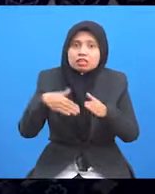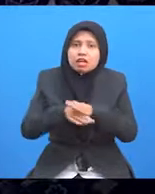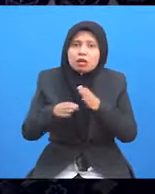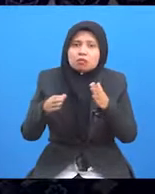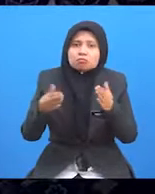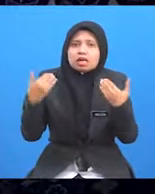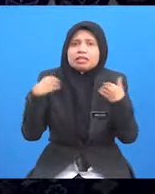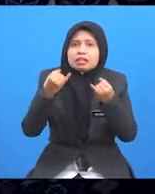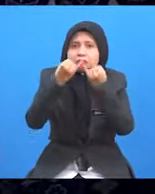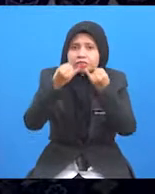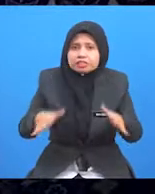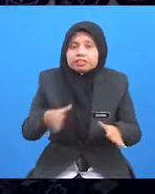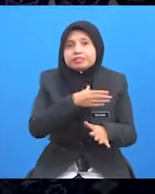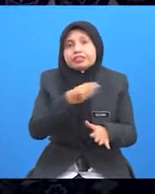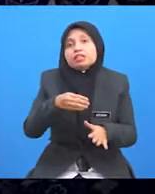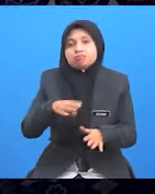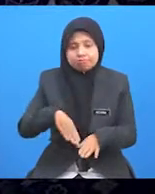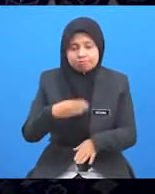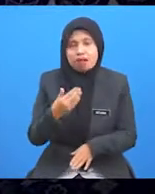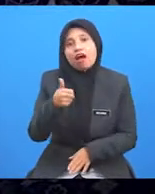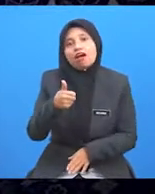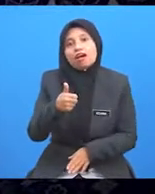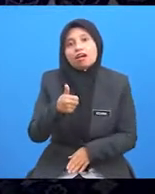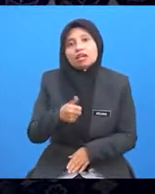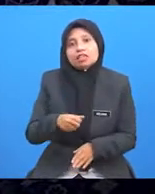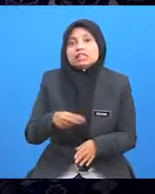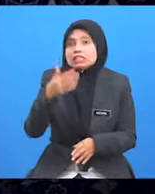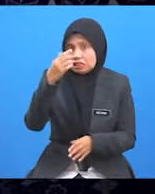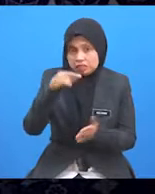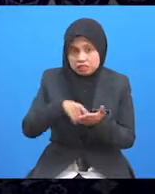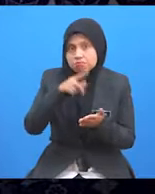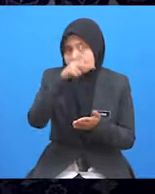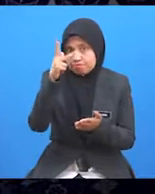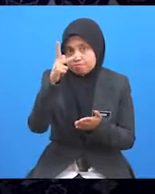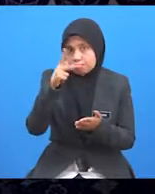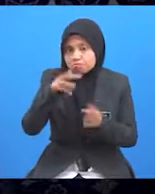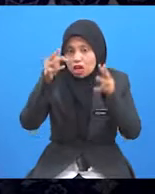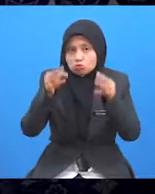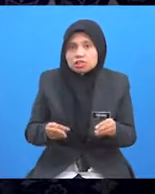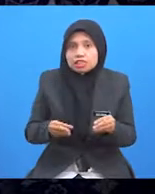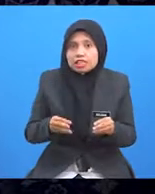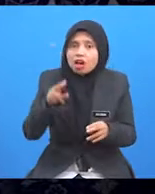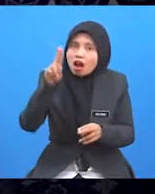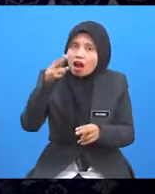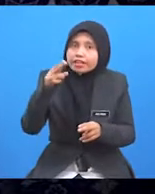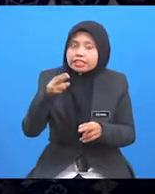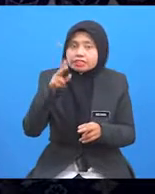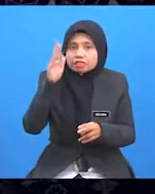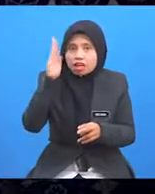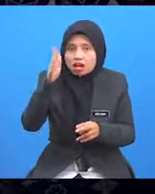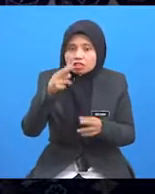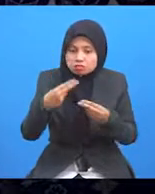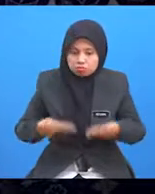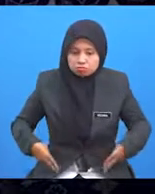ini adalah kerana manusia hanya akan hidup sejahtera dan bahagia apabila mereka